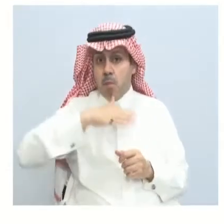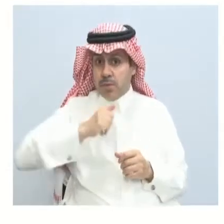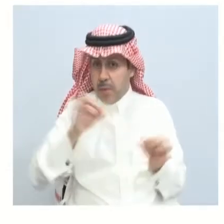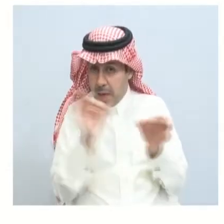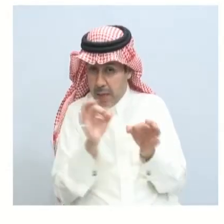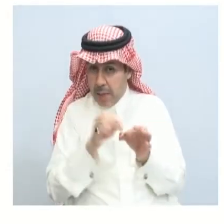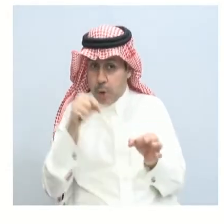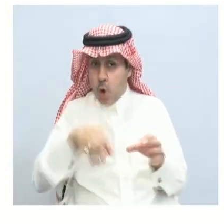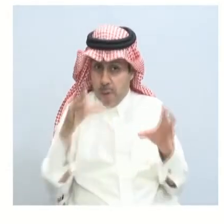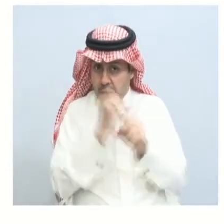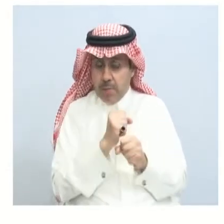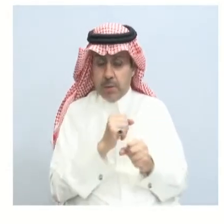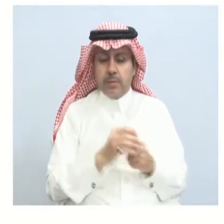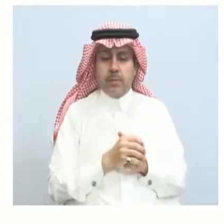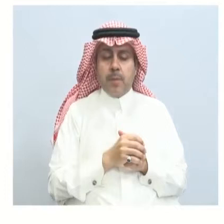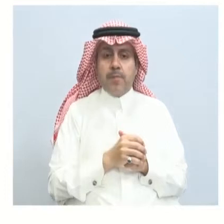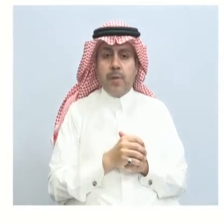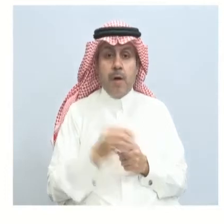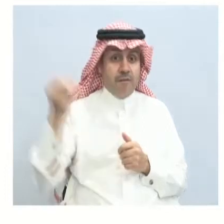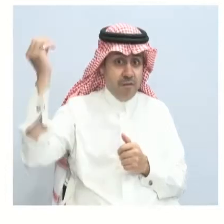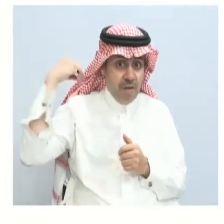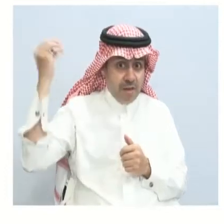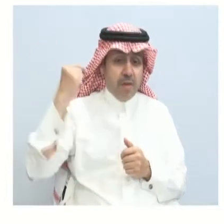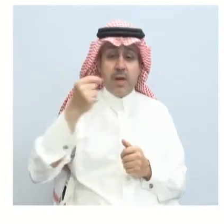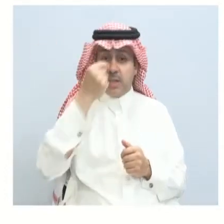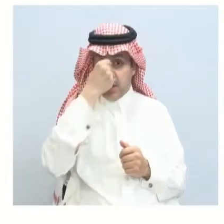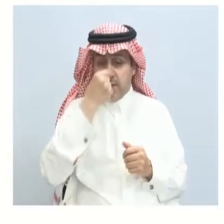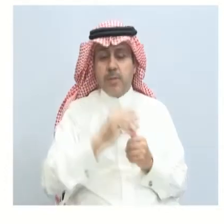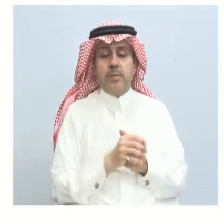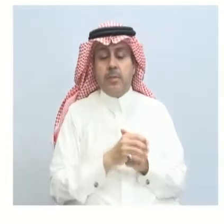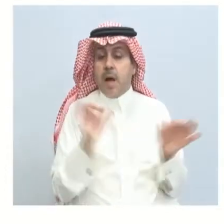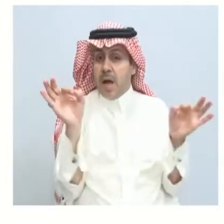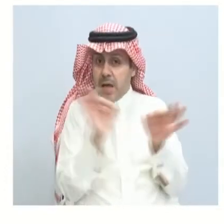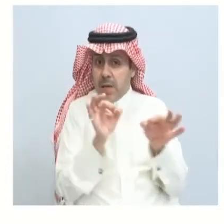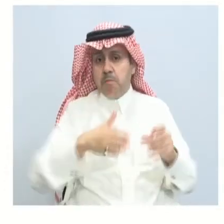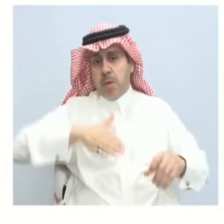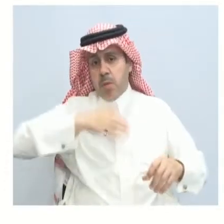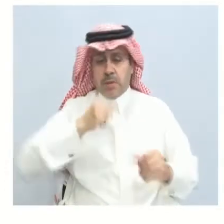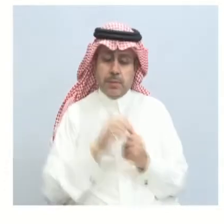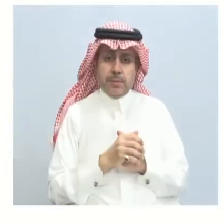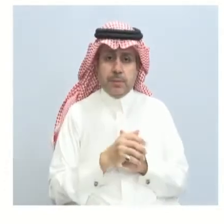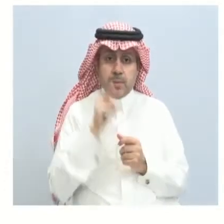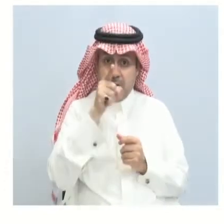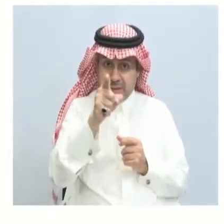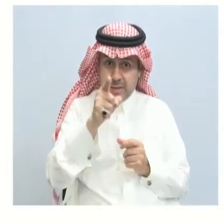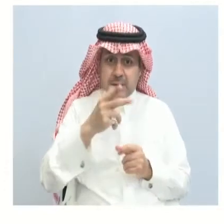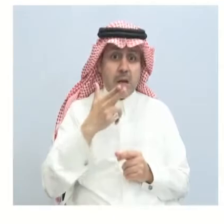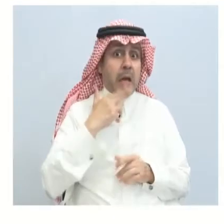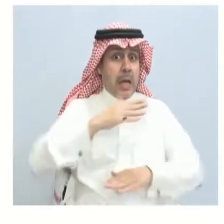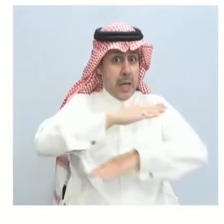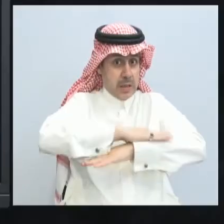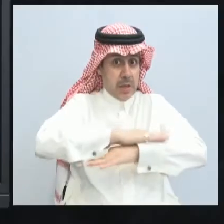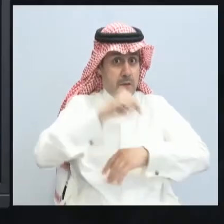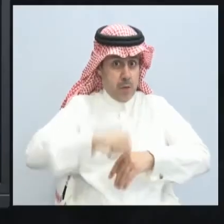وهذا من فضل من يتصف بهذه الصفه اي انه يكون قريبا من مجلس النبي صلى الله عليه وسلم